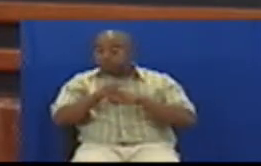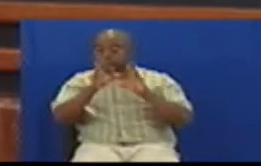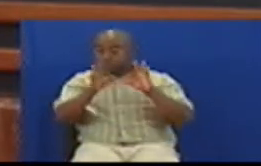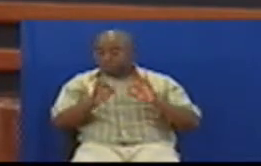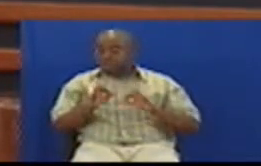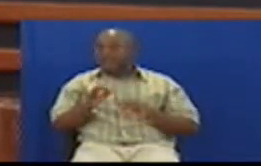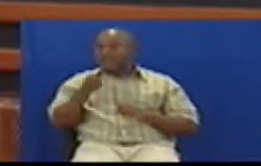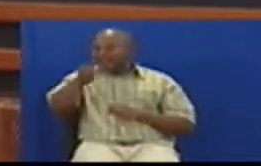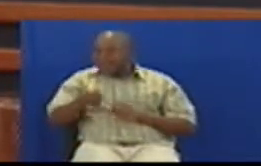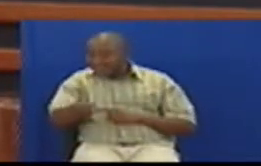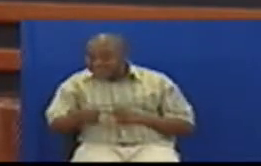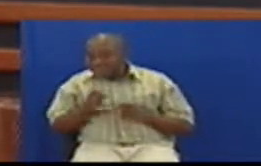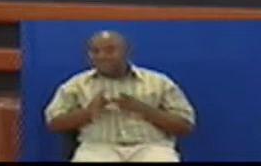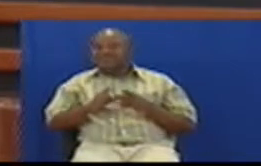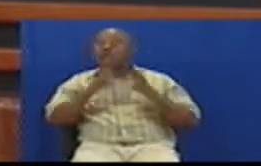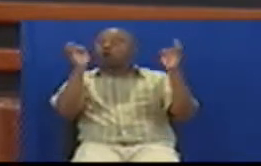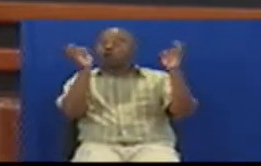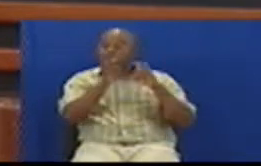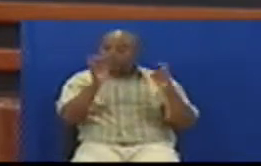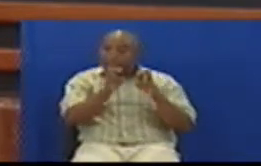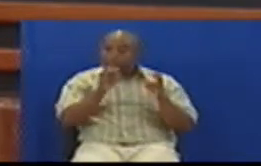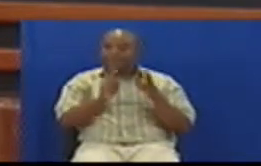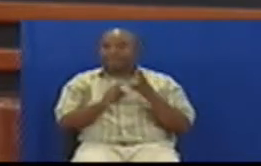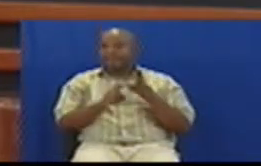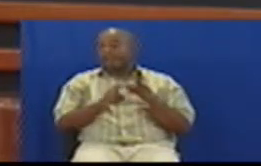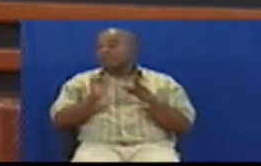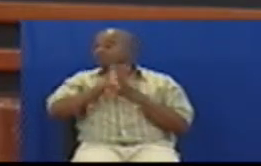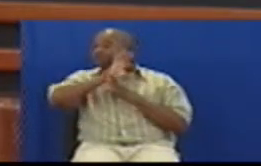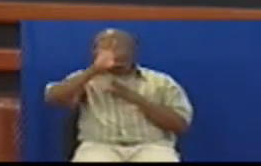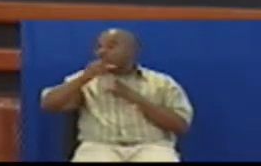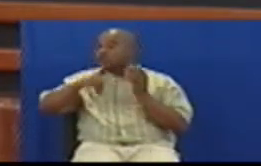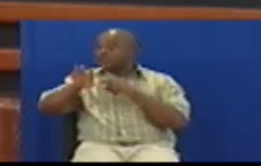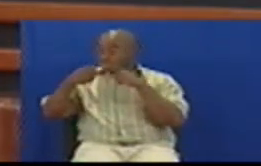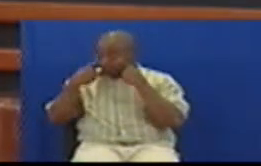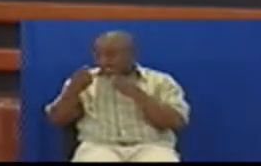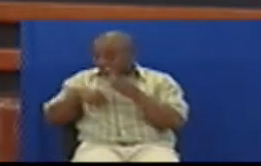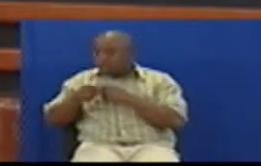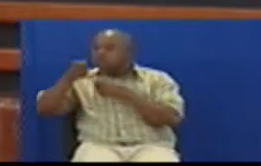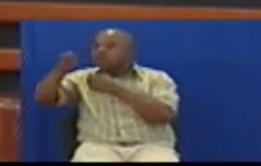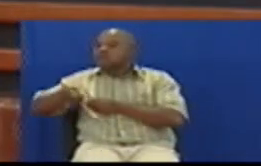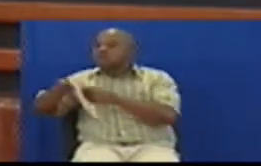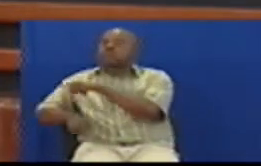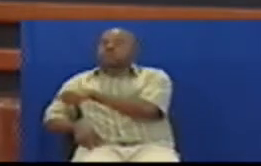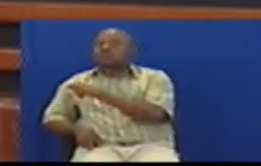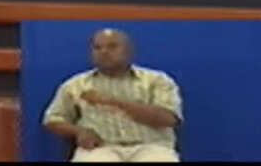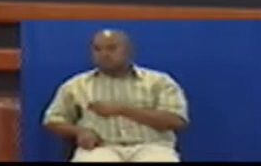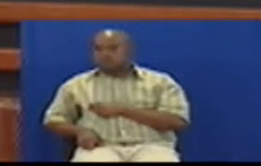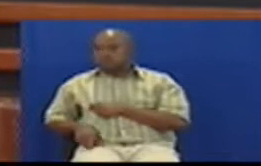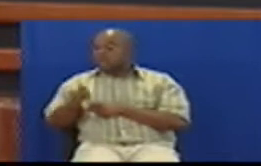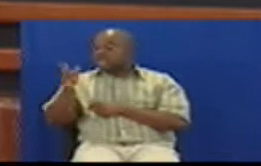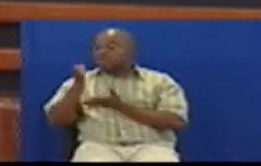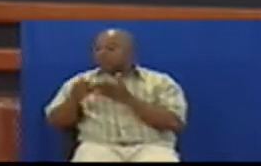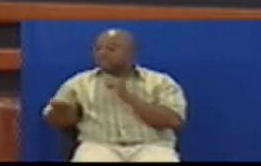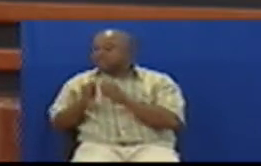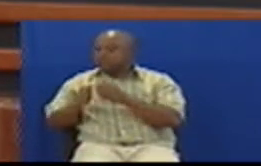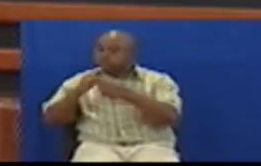reli, kutengeneza mradi wa umeme, reli na kadhalika, inaenda ku effect kwa uchumi kwa kilimo chetu, lakini yako mambo ambayo bado tunafanya,